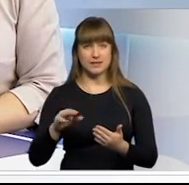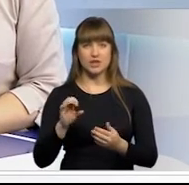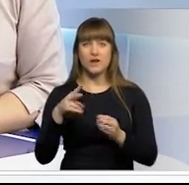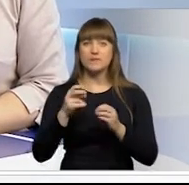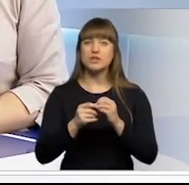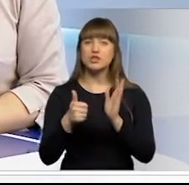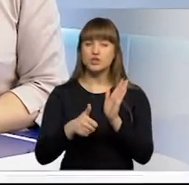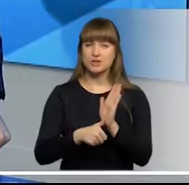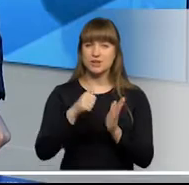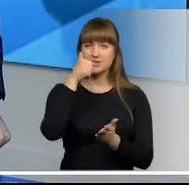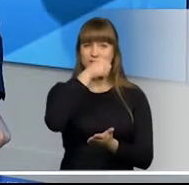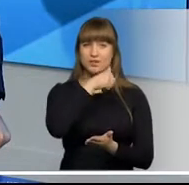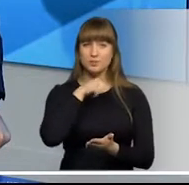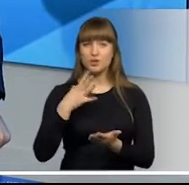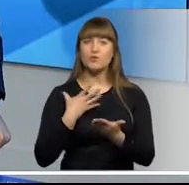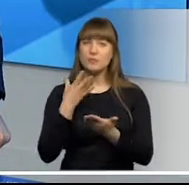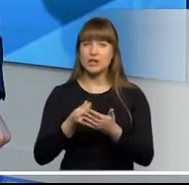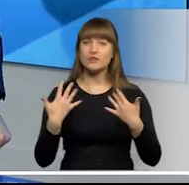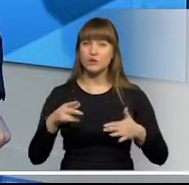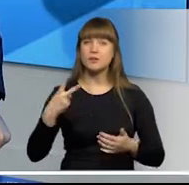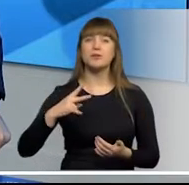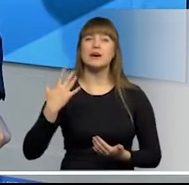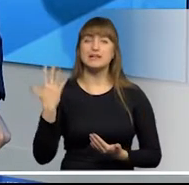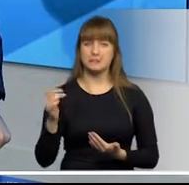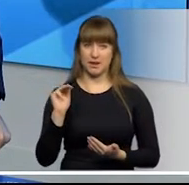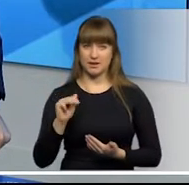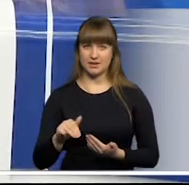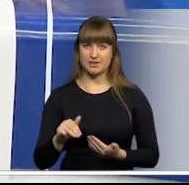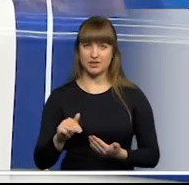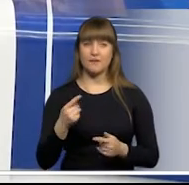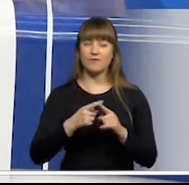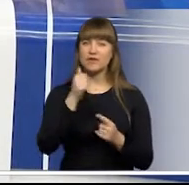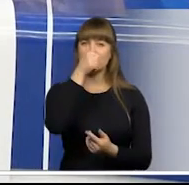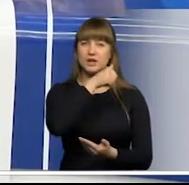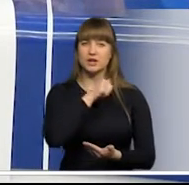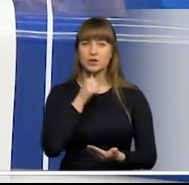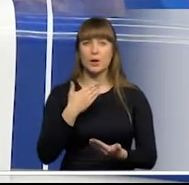25 тысяч. В этом году мы не знаем, будет такая кампания